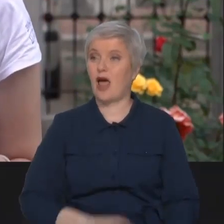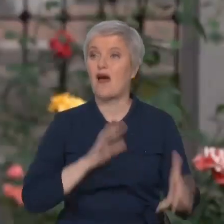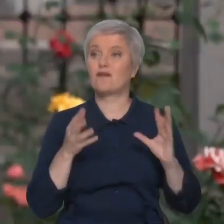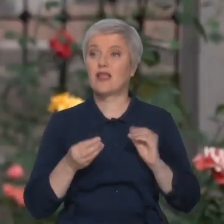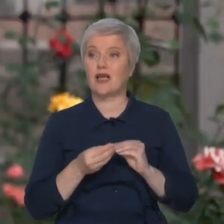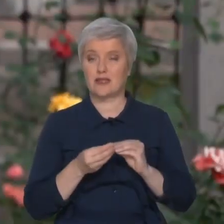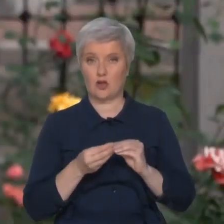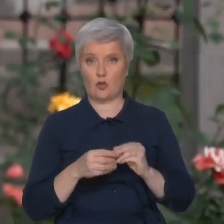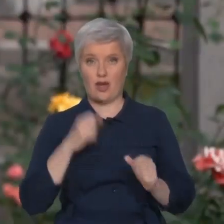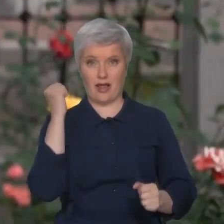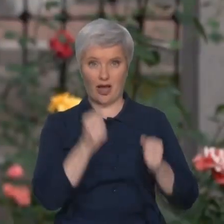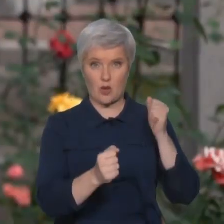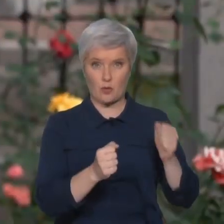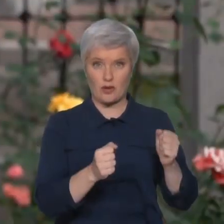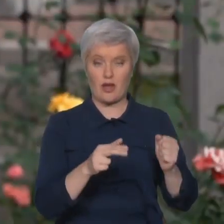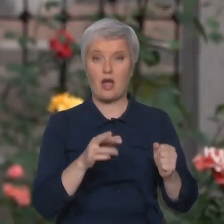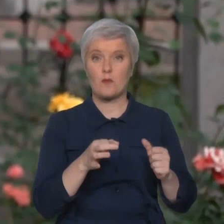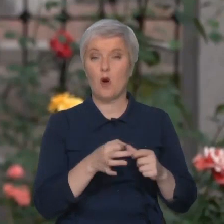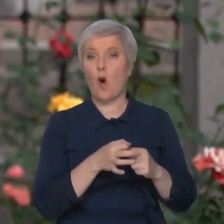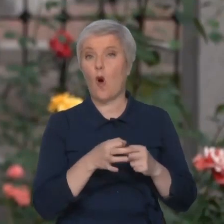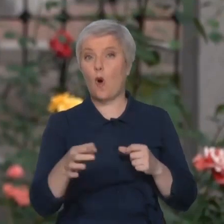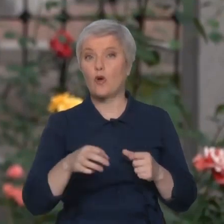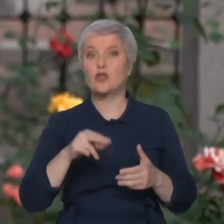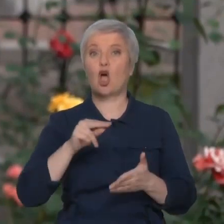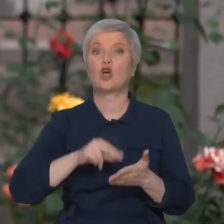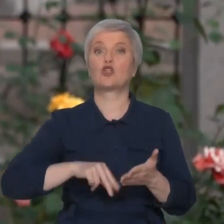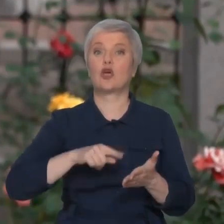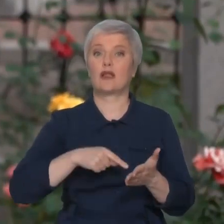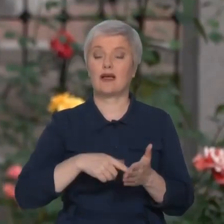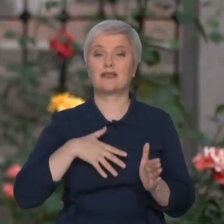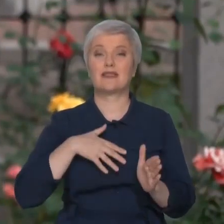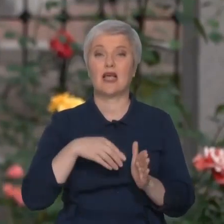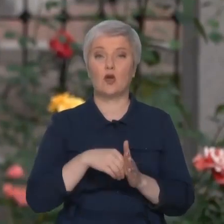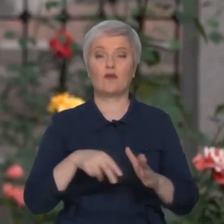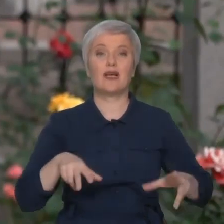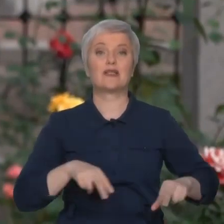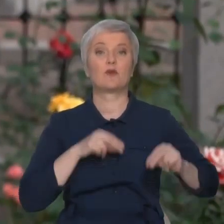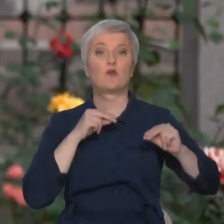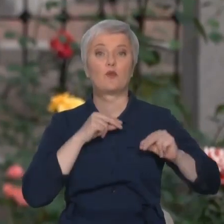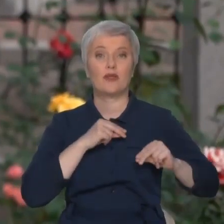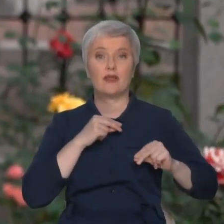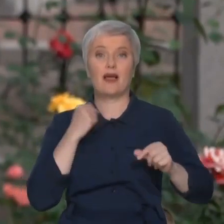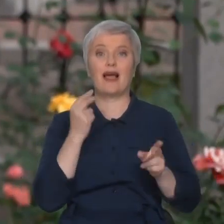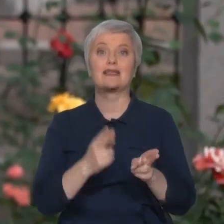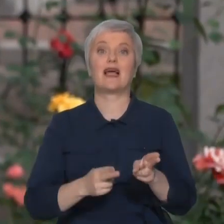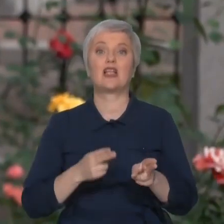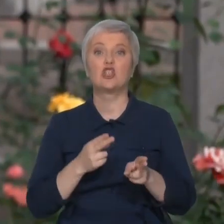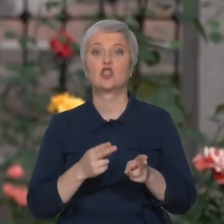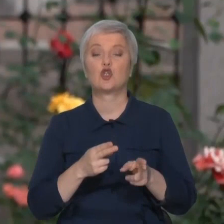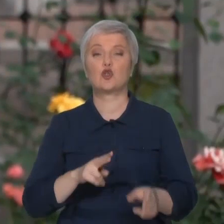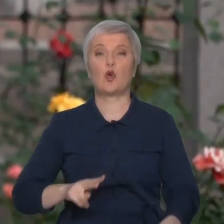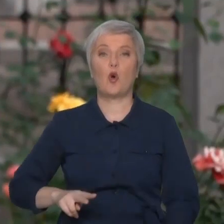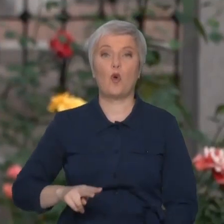Внаслідок ракетних ударів по околицям Черкас загинув співробітник залізничної колії, як повідомив голова обласної